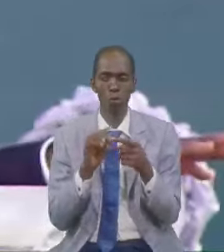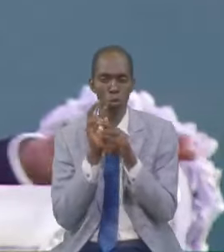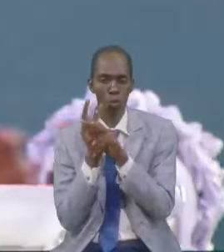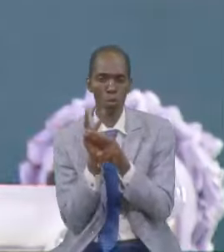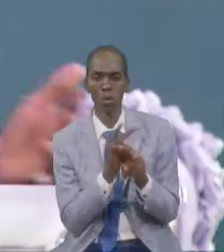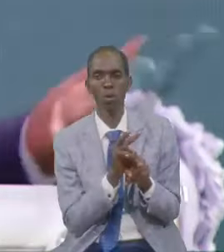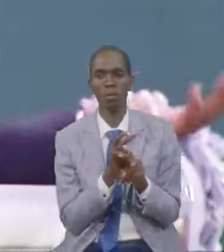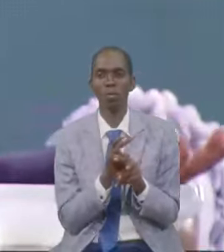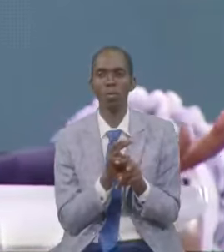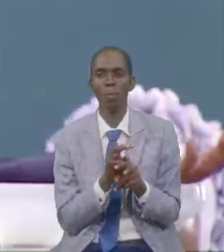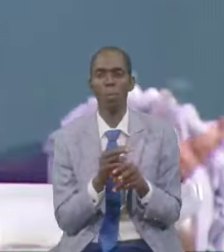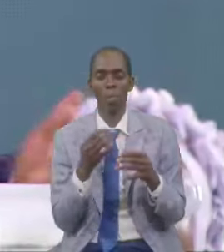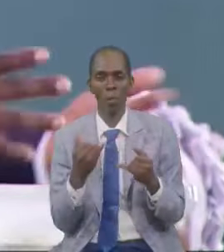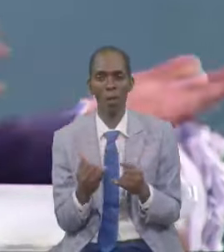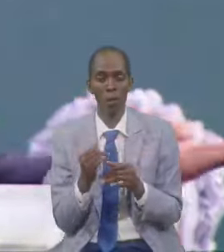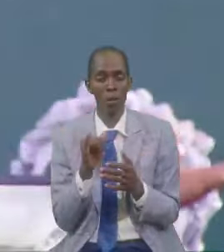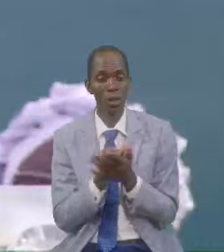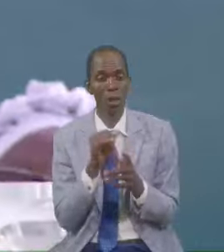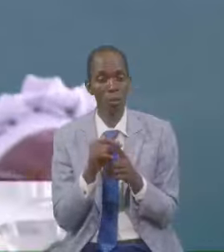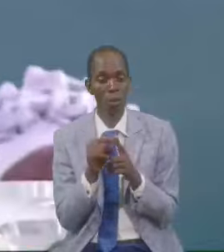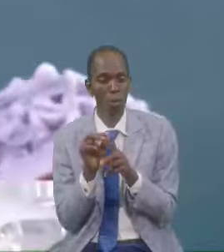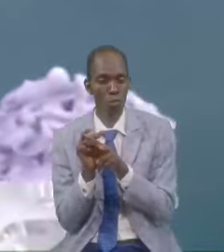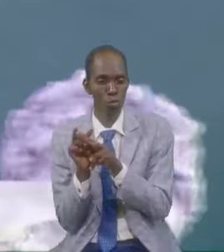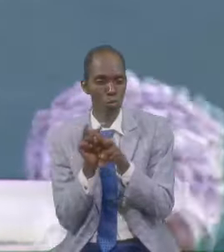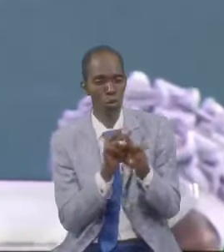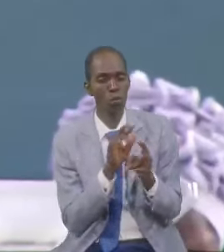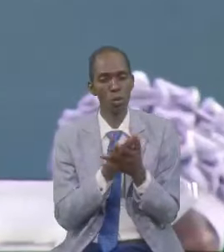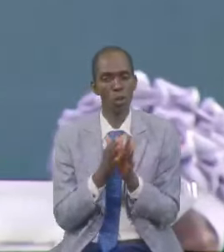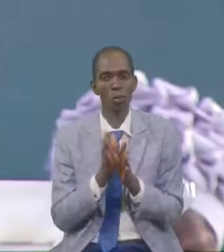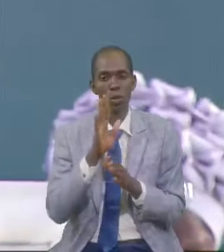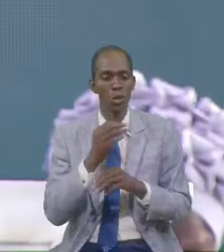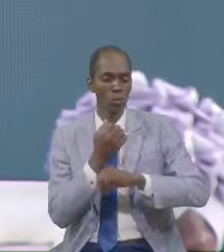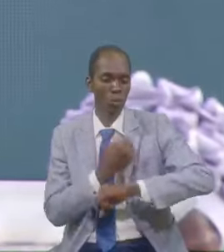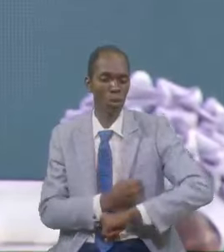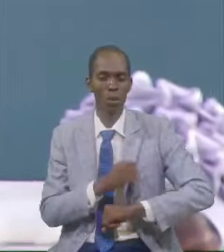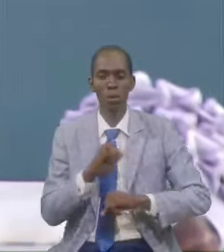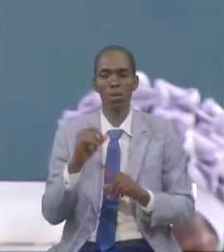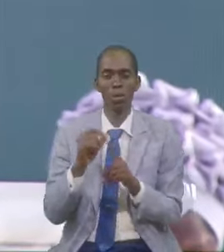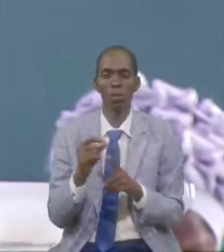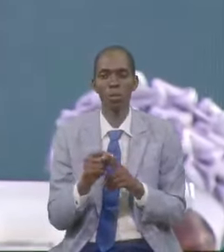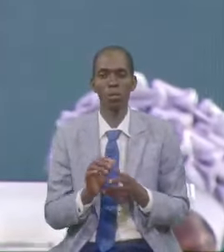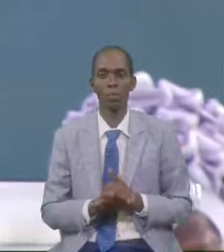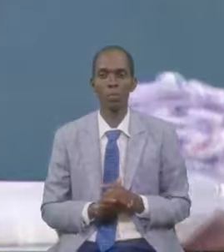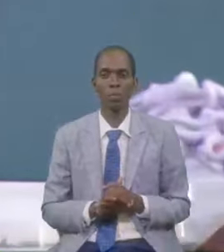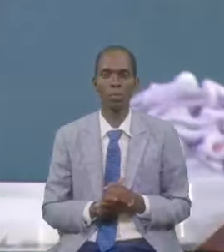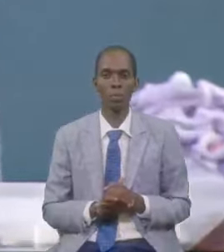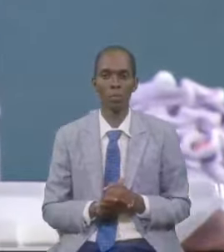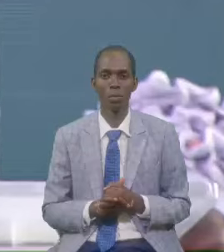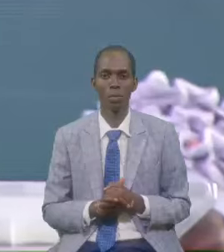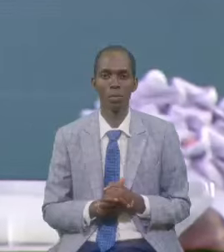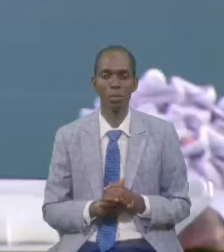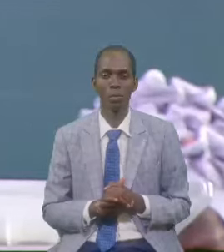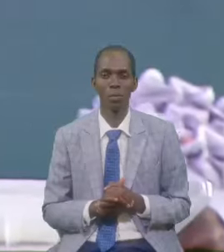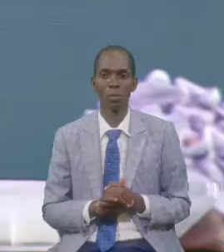now becomes your watchword. You go through life watching. గమనించండి, మీ జీవిత పదంలో మీరు వెళ్తుంటే ఫలిస్తున్న